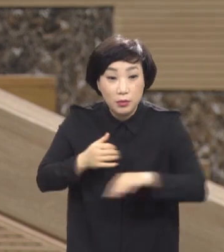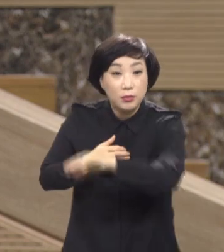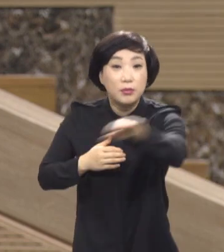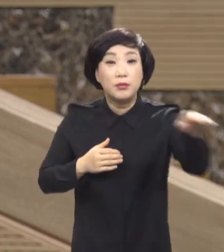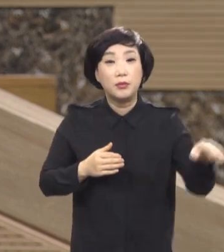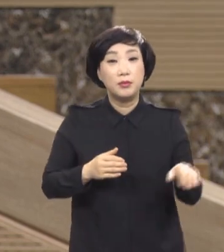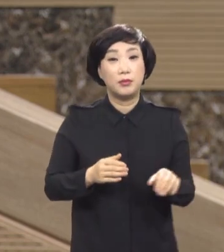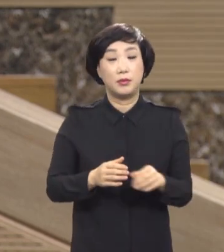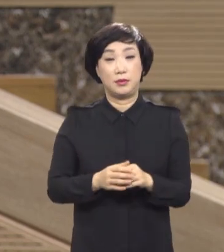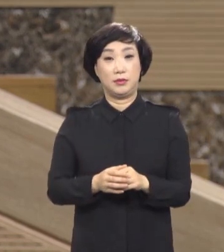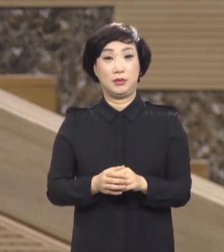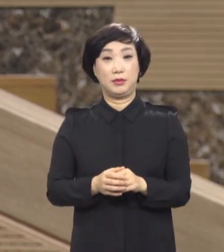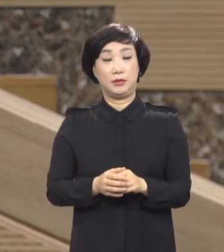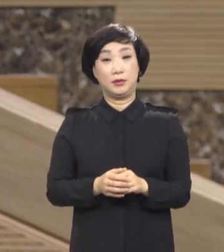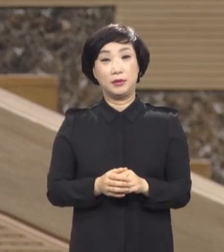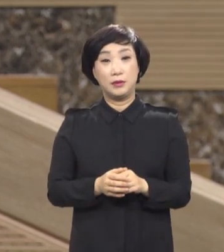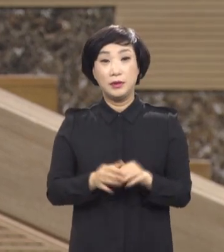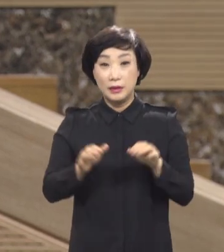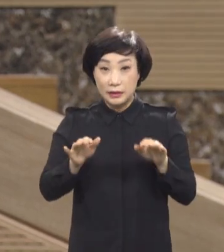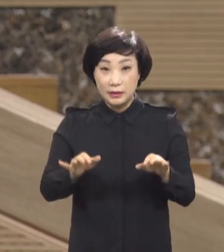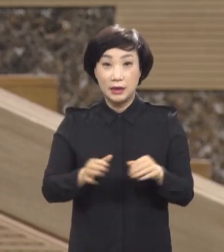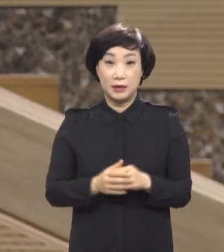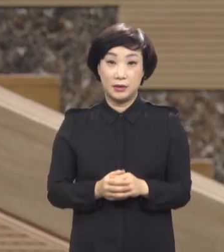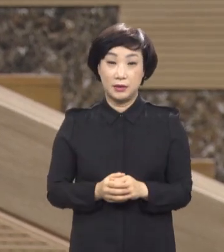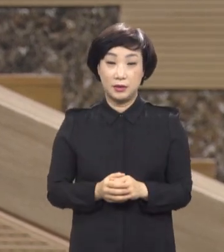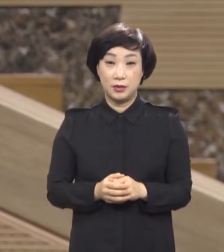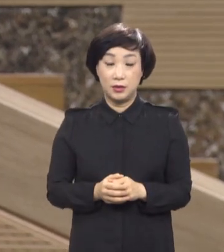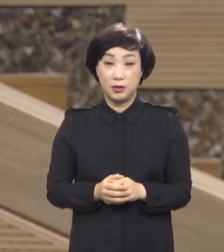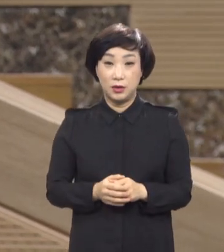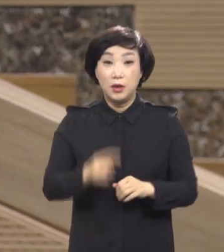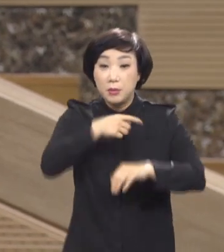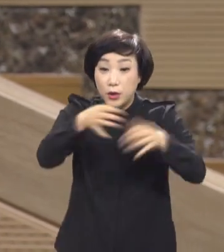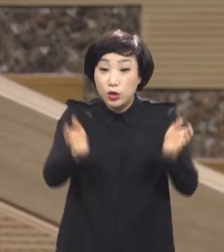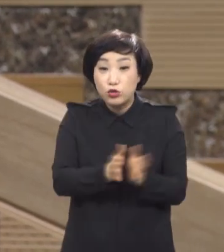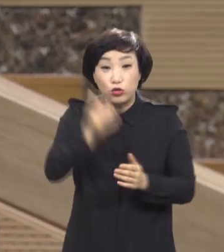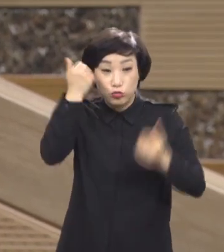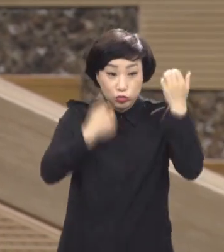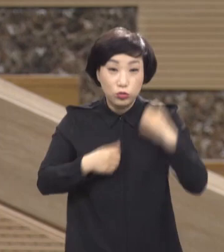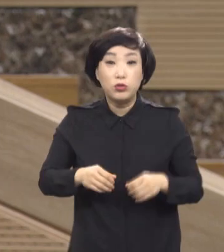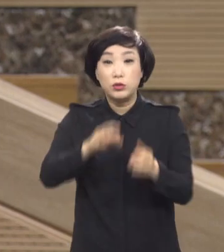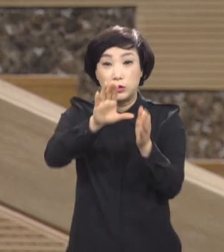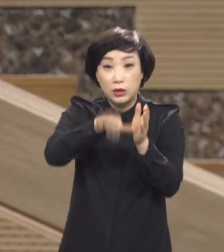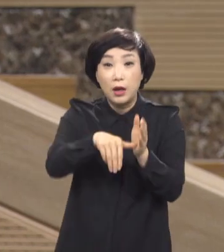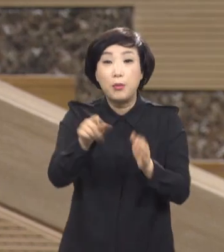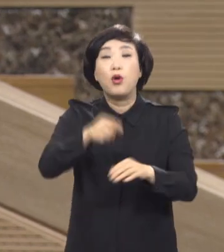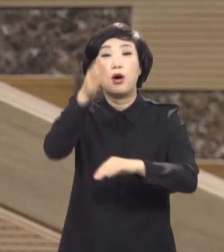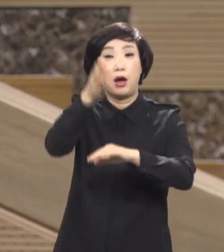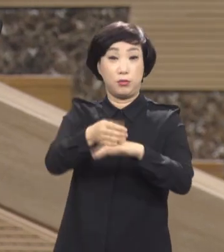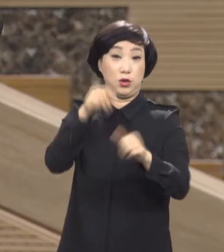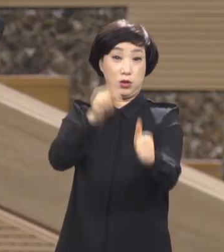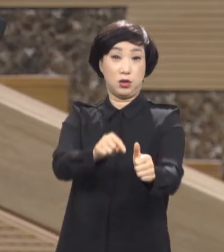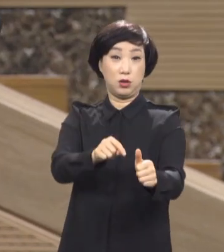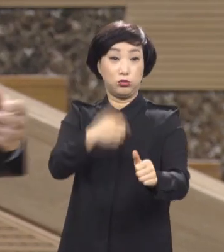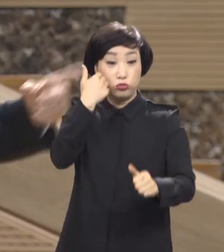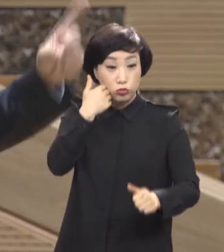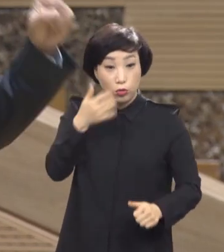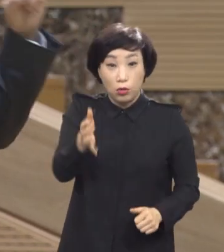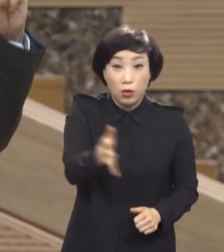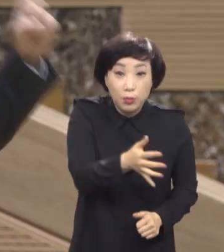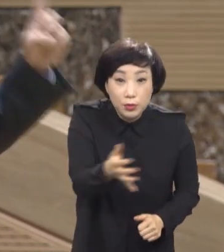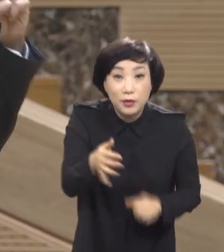이루어졌는데 어느 민족에게도 그 시대는 감사라고 말하지 않았으나